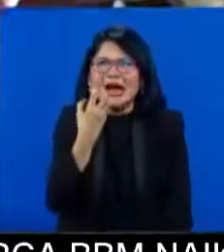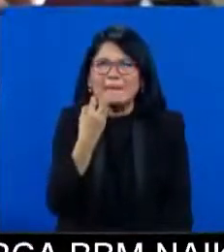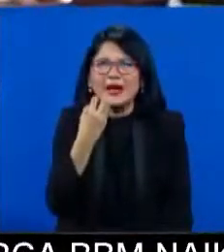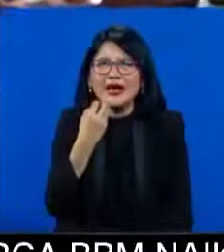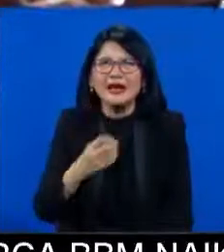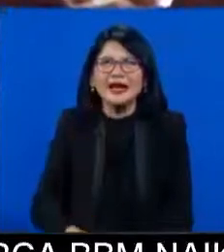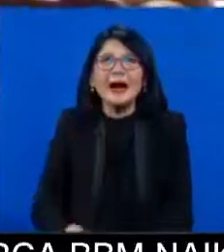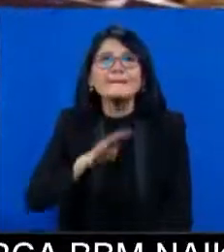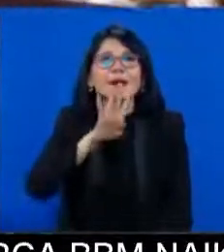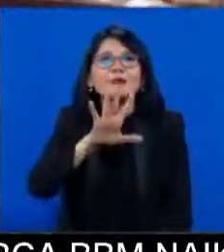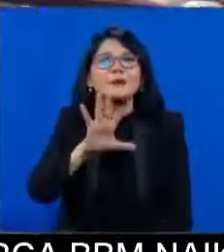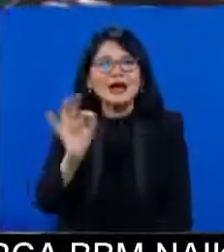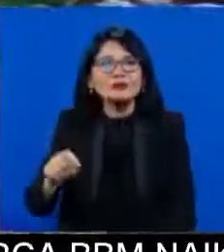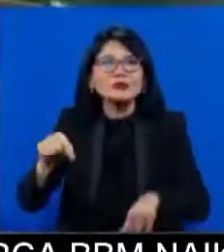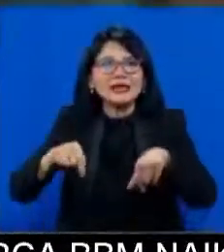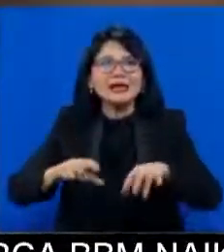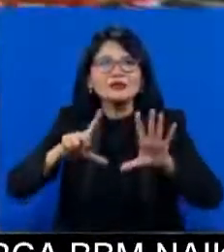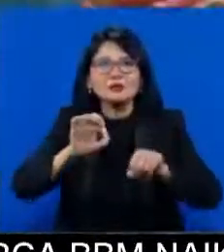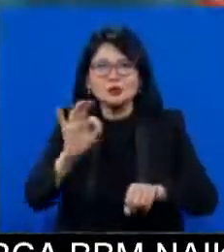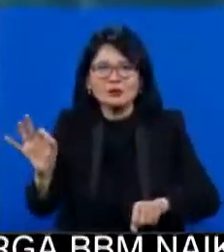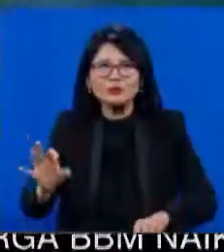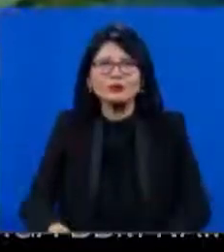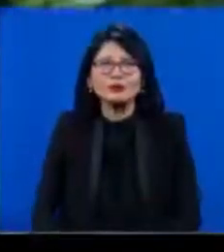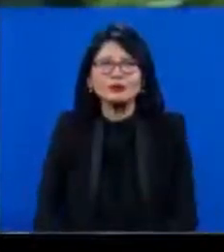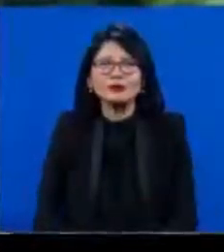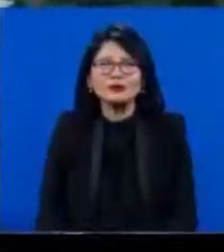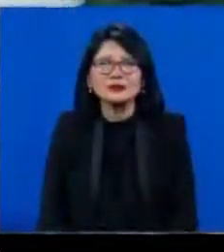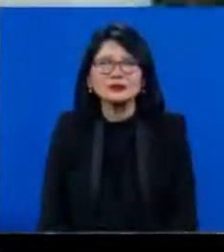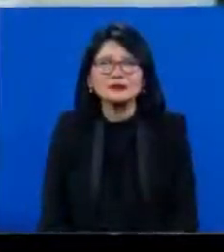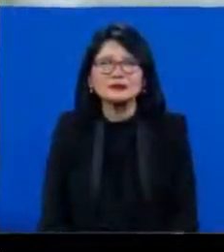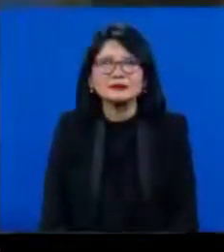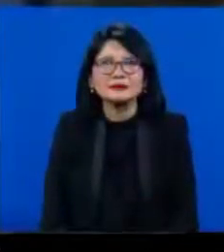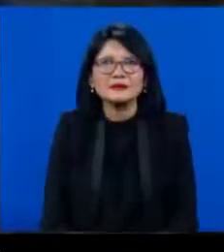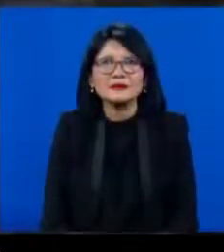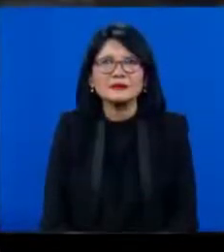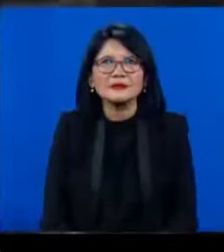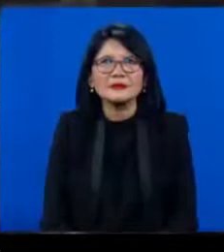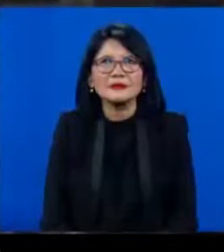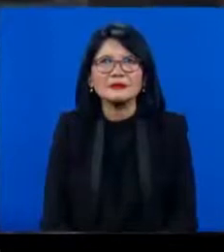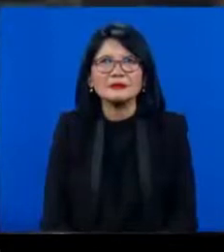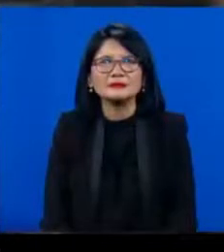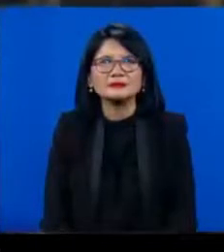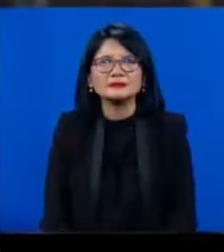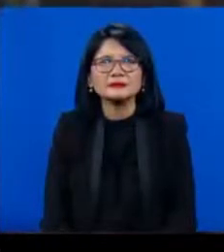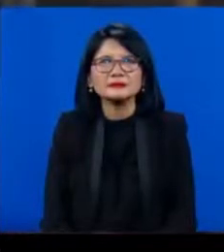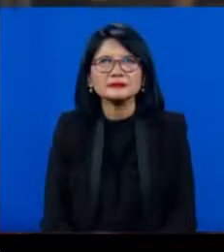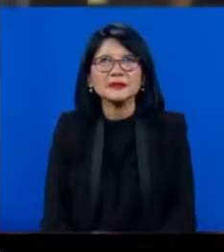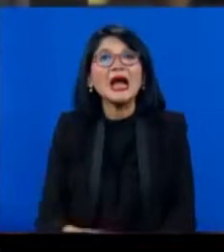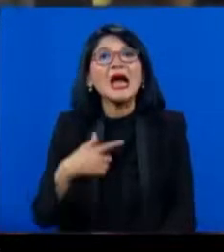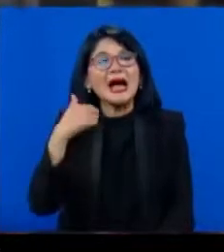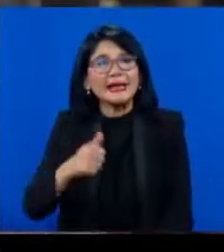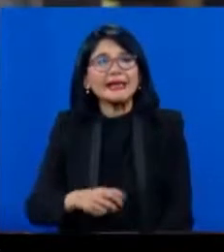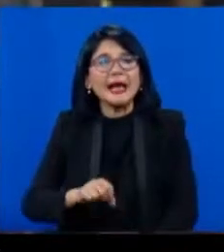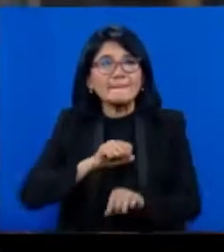dari Rp45.000 menjadi Rp70.000 per kilogram. Nah, bisa jadi ngaruh. Soalnya kemarin